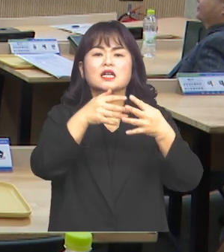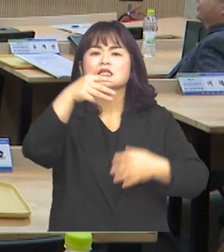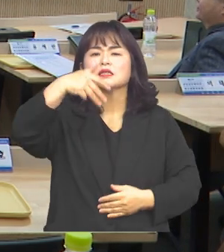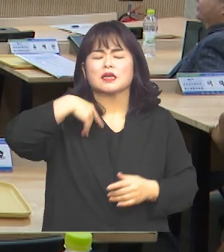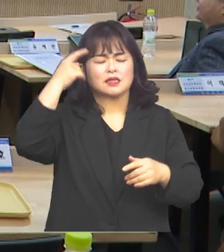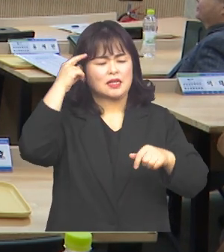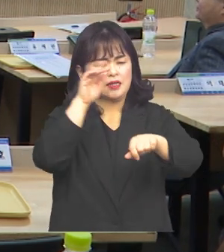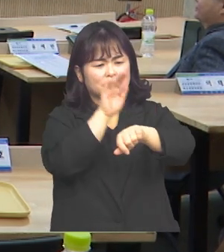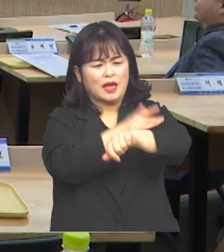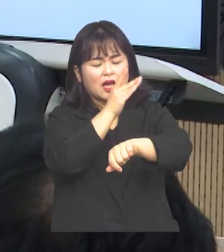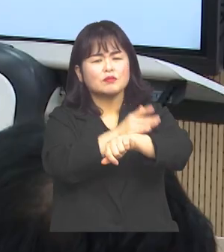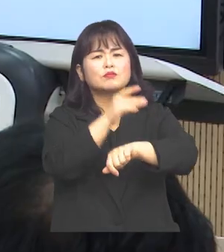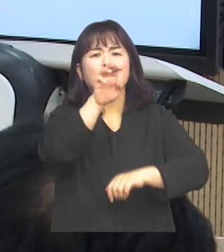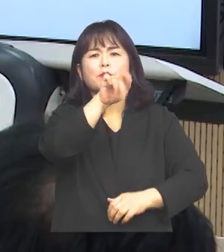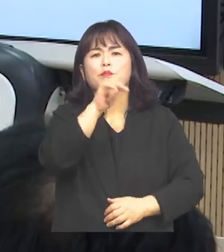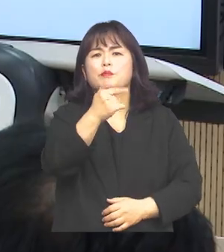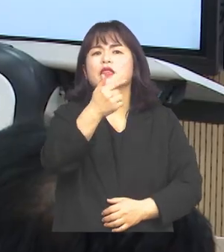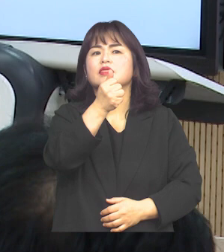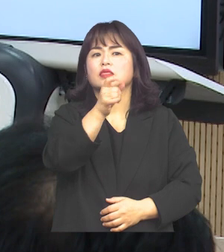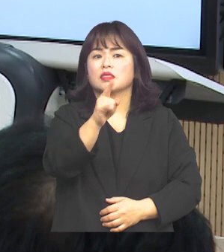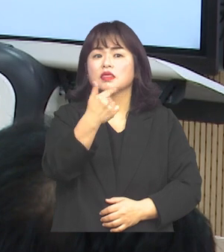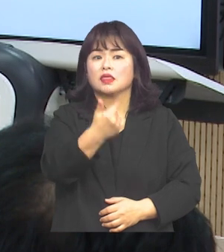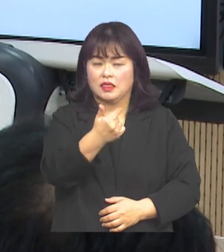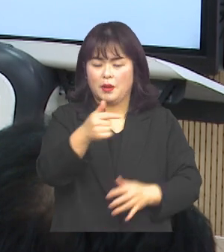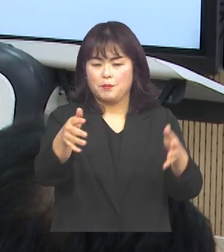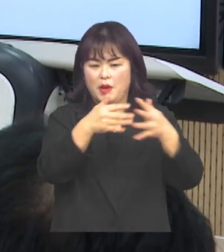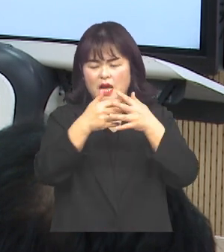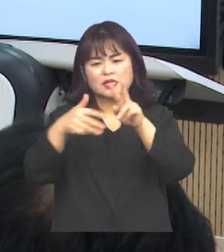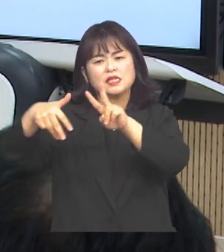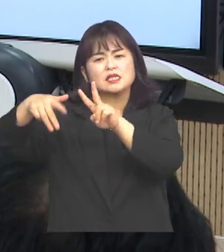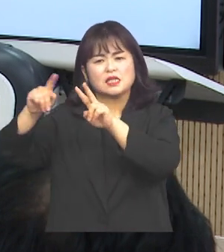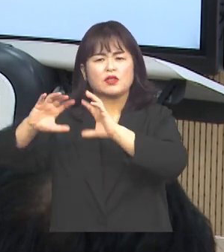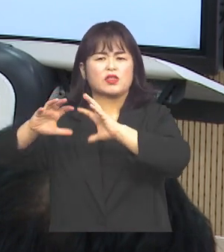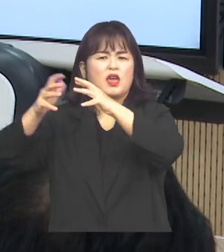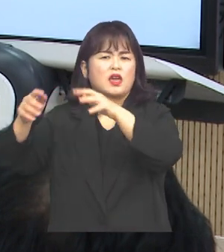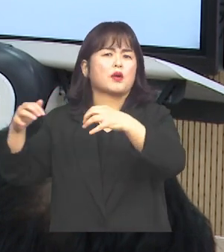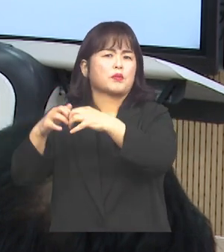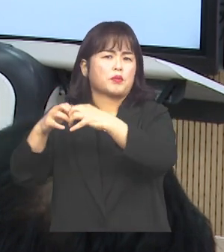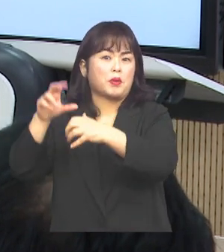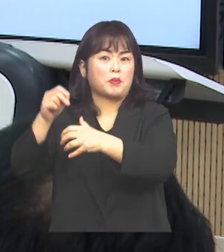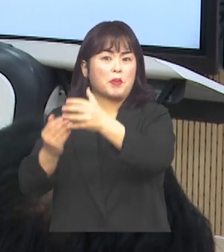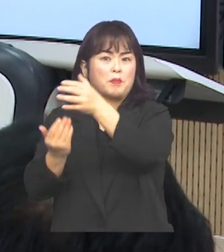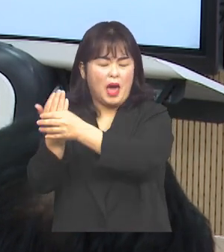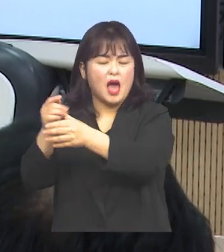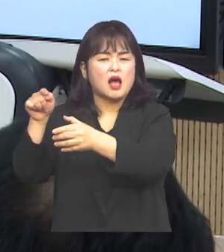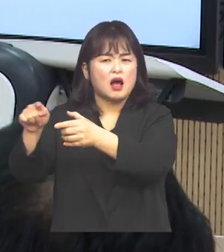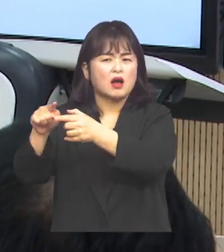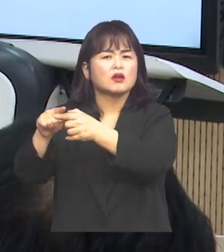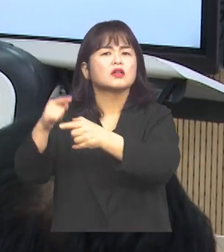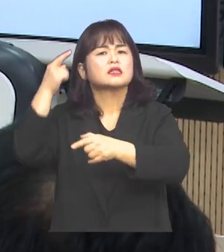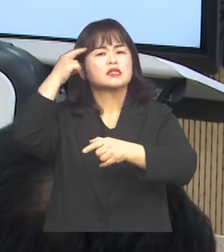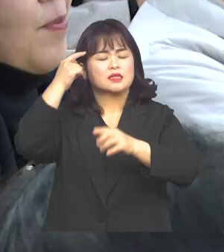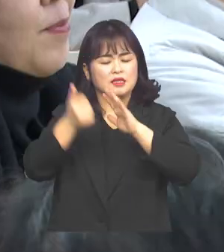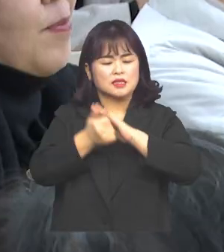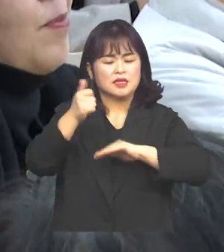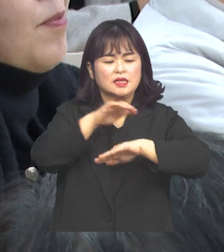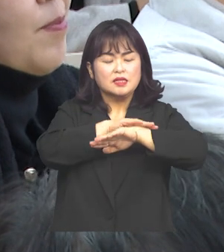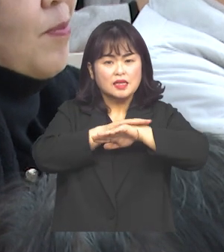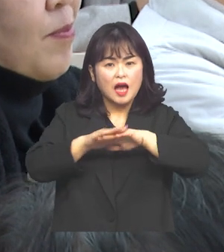협정이 체결돼 2차 세계대전으로 이어진 사례를 설명하며 리더의 책임감과 판단력을